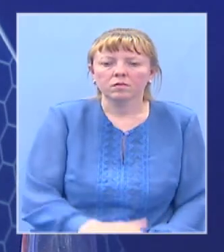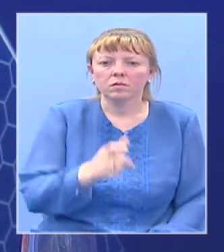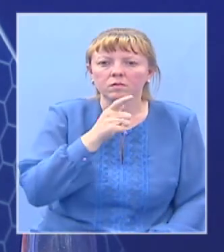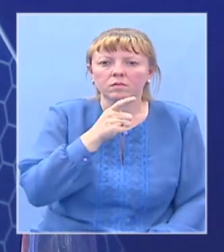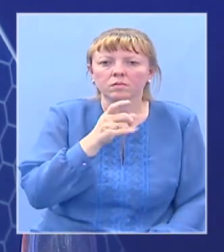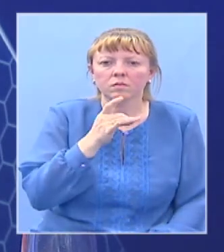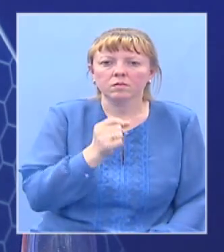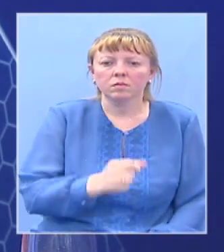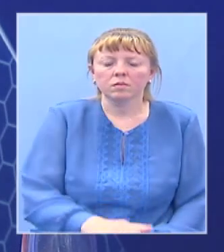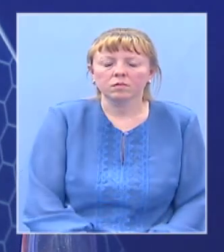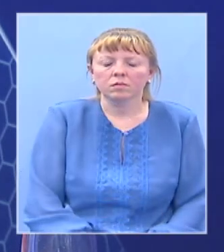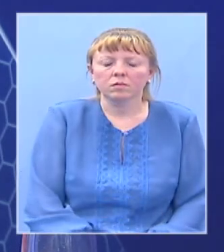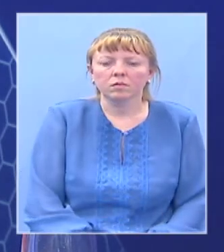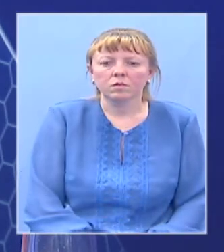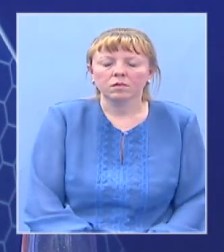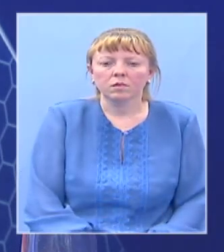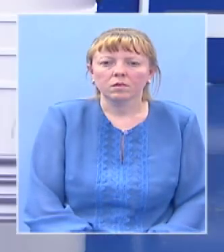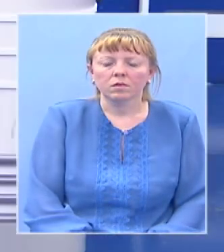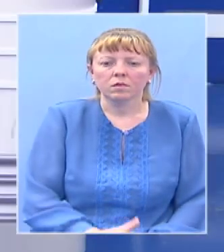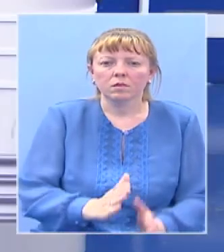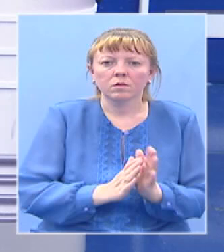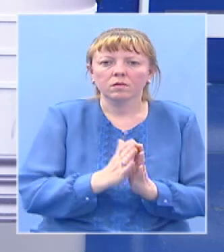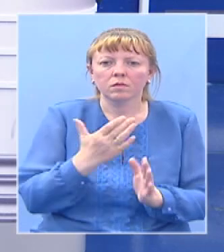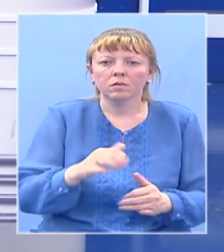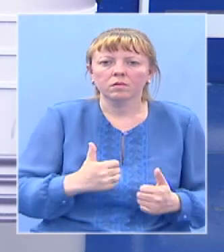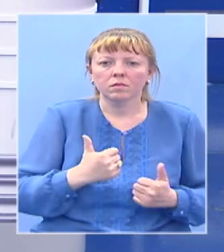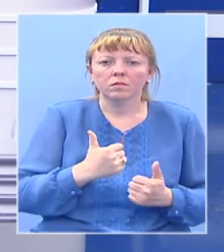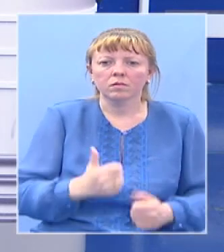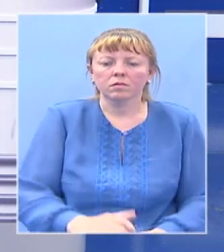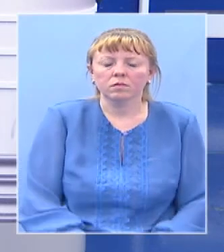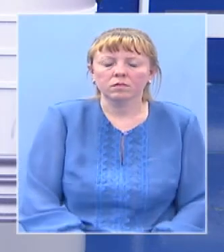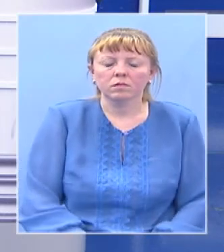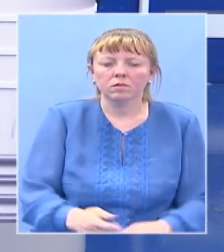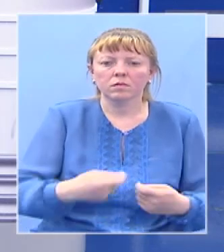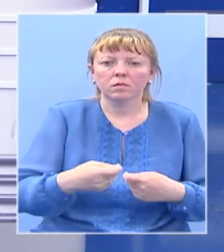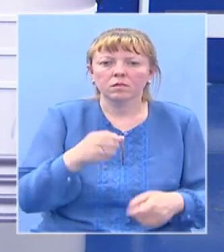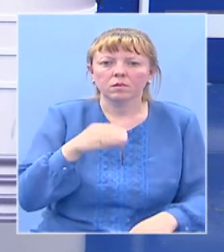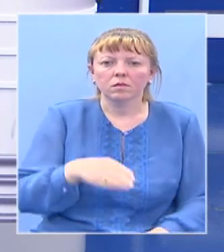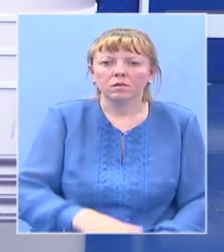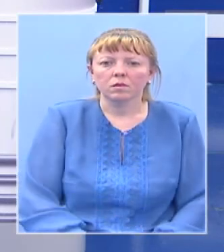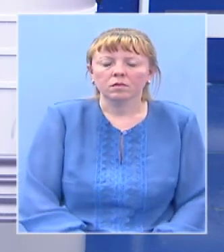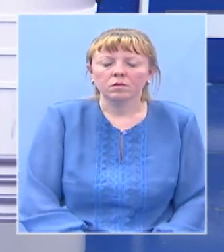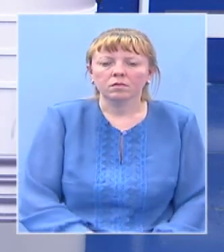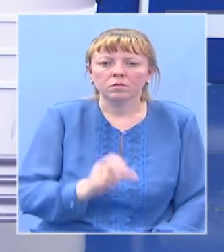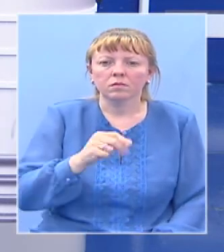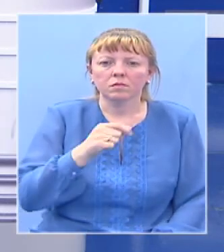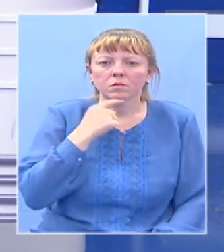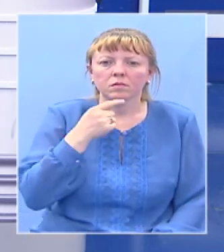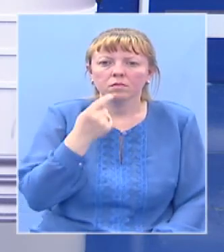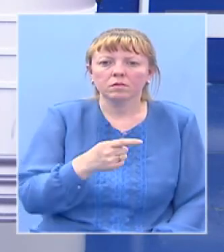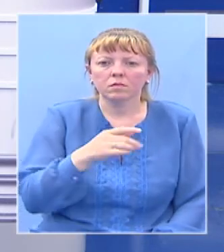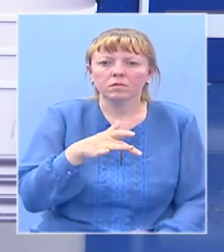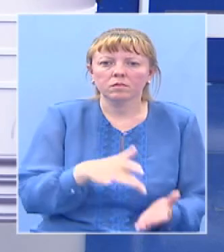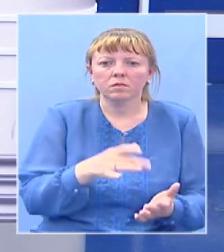мира и прогнозируется рост стремительный рост торговых потоков из Китая в Европу в Россию